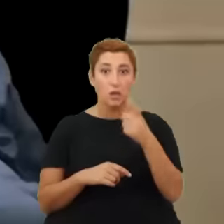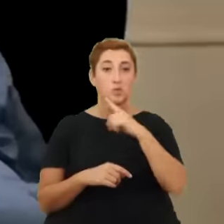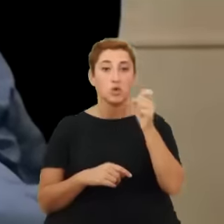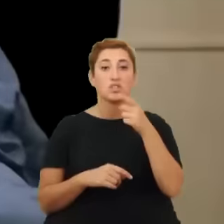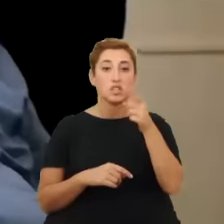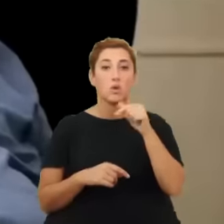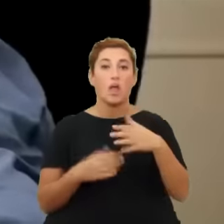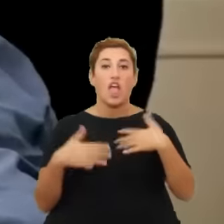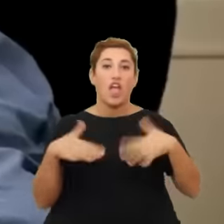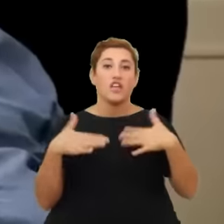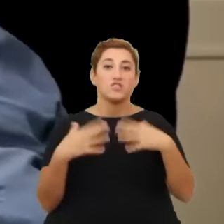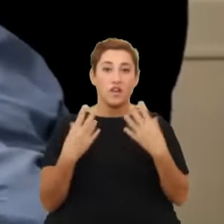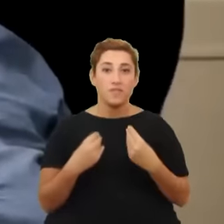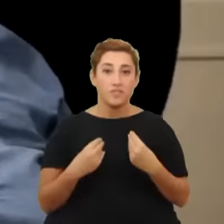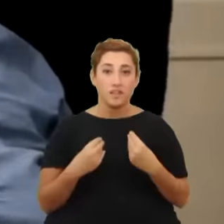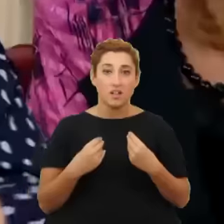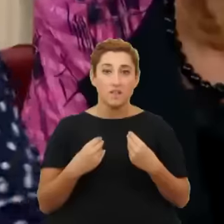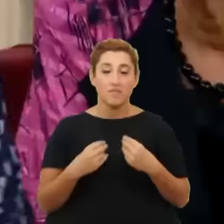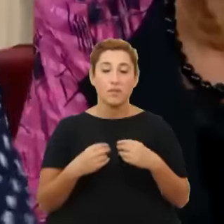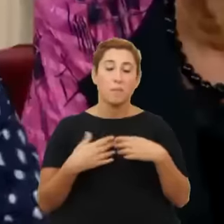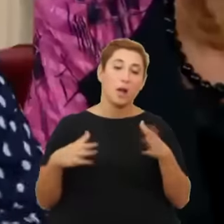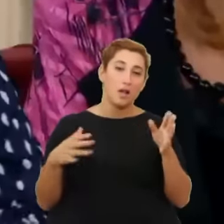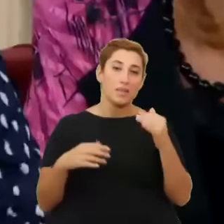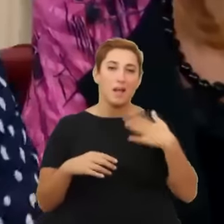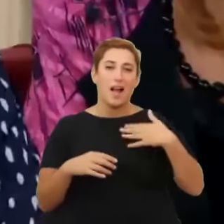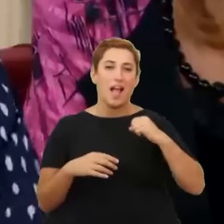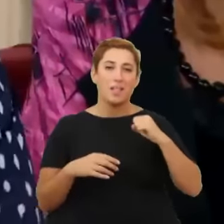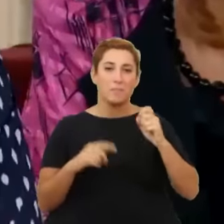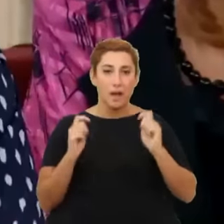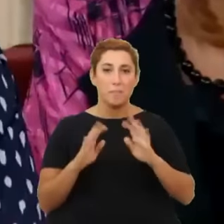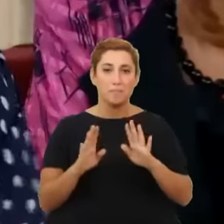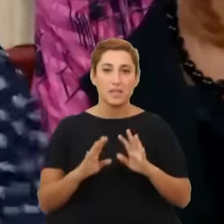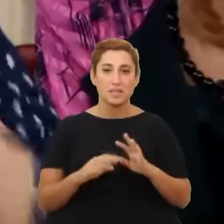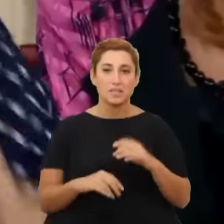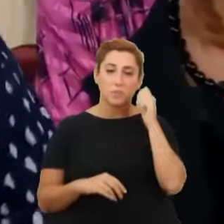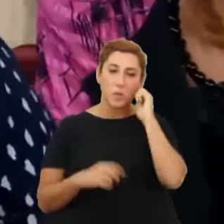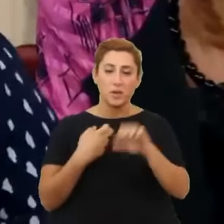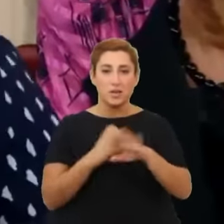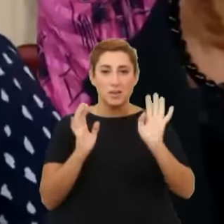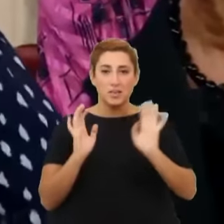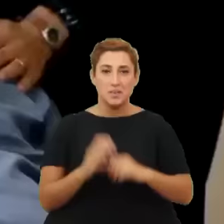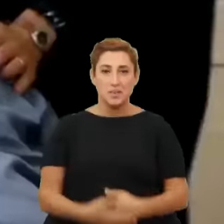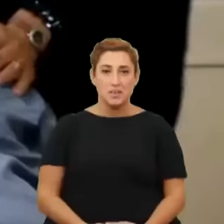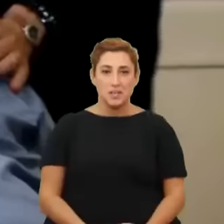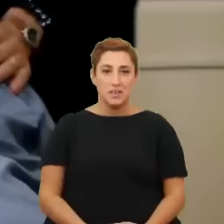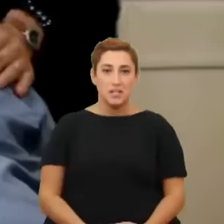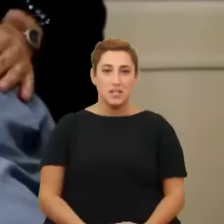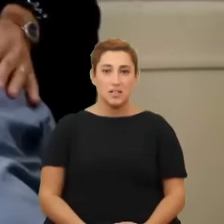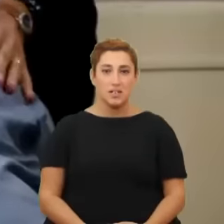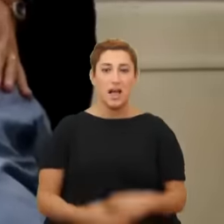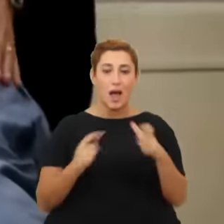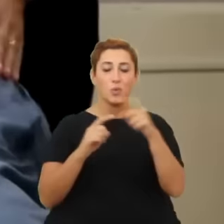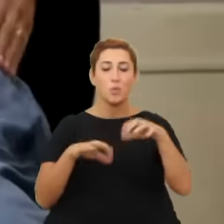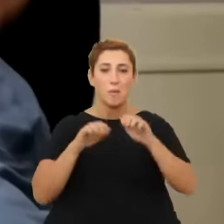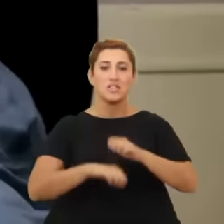sorunca sen öyle heyecanlandın. Ferahlaştı, bir kalp şişesi geçirdin. Spazma. Ergun da